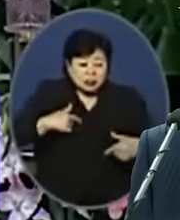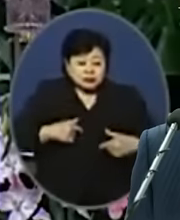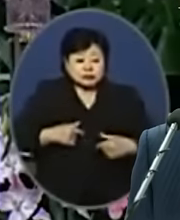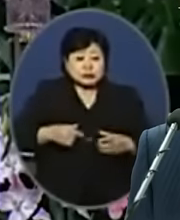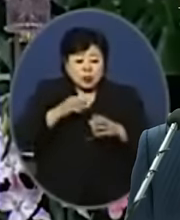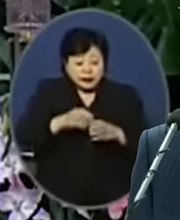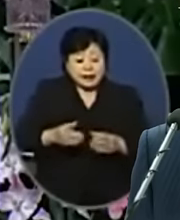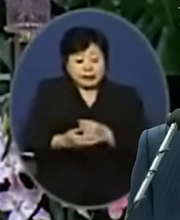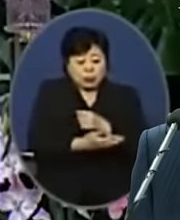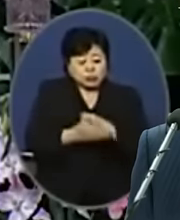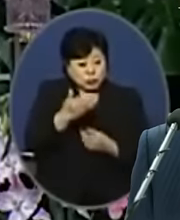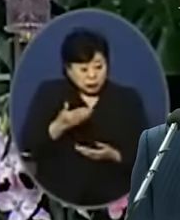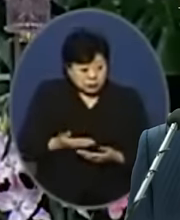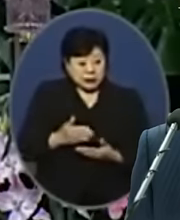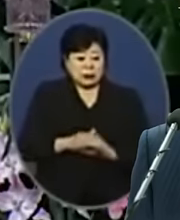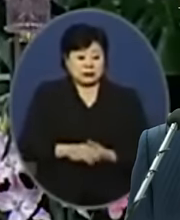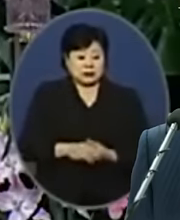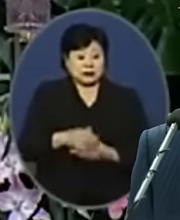기쁨으로 거둔다.